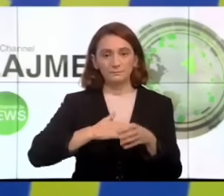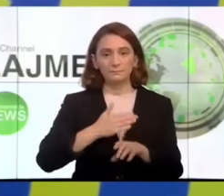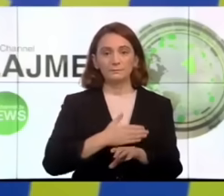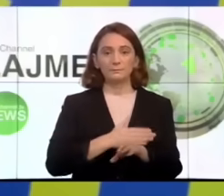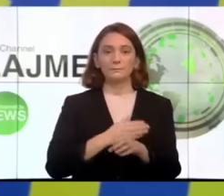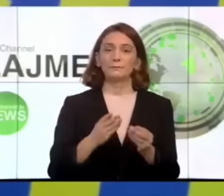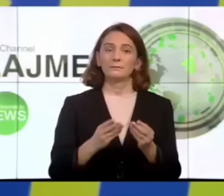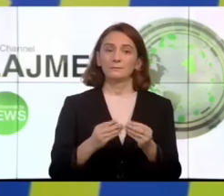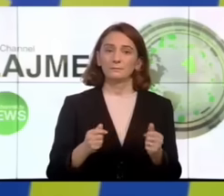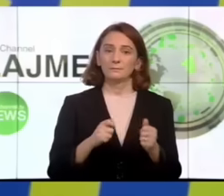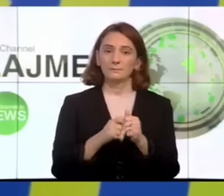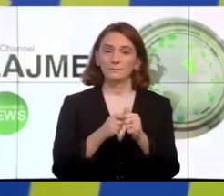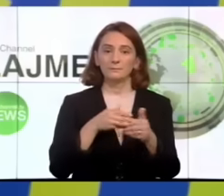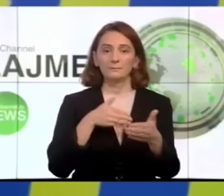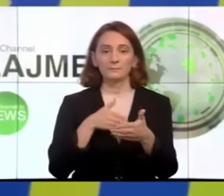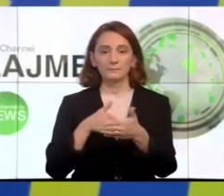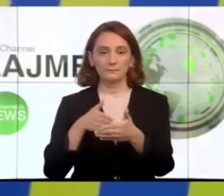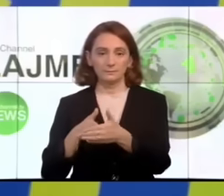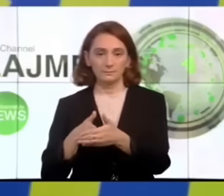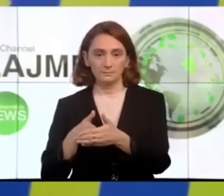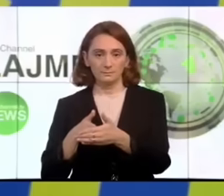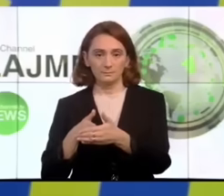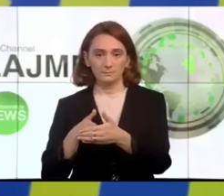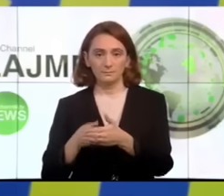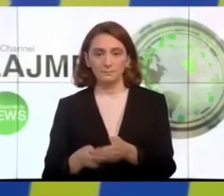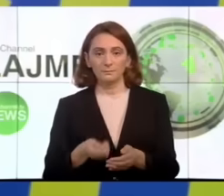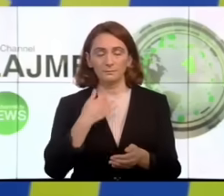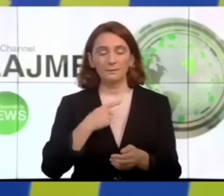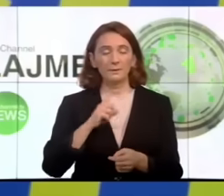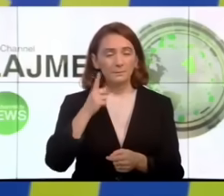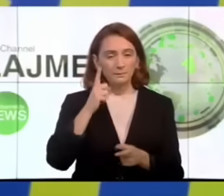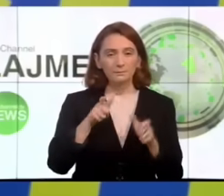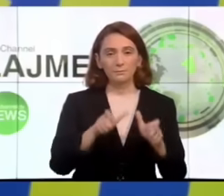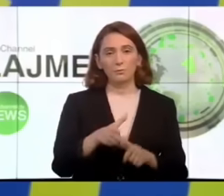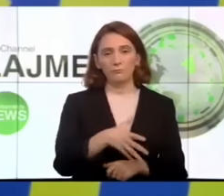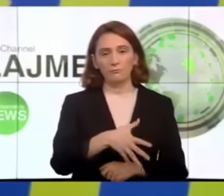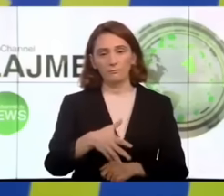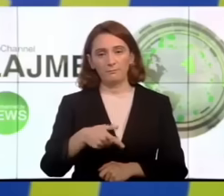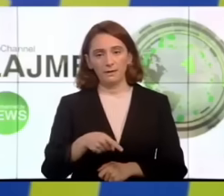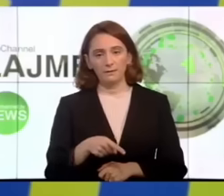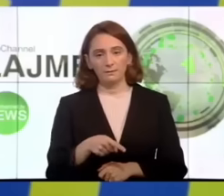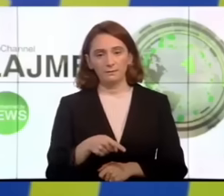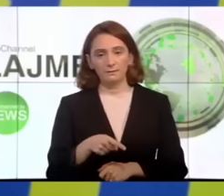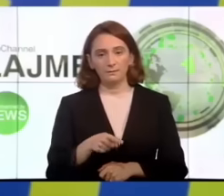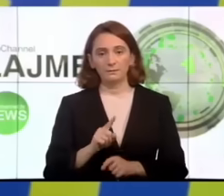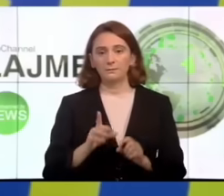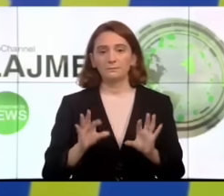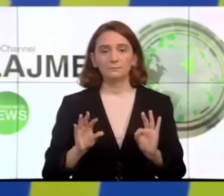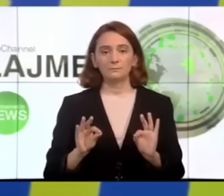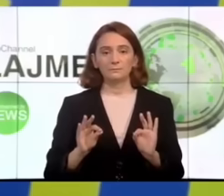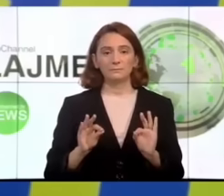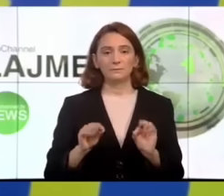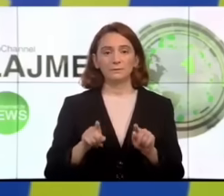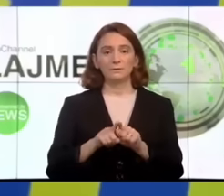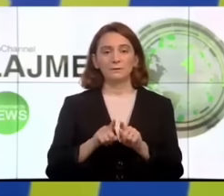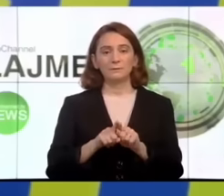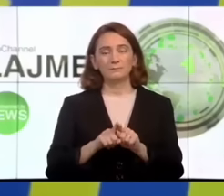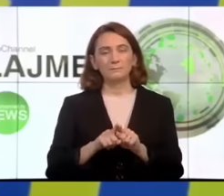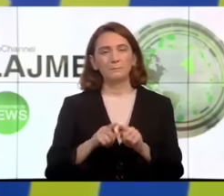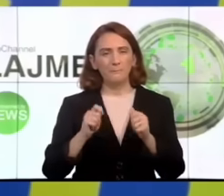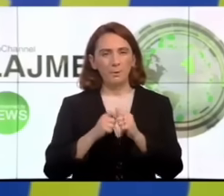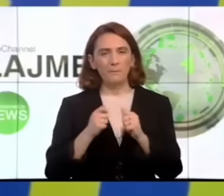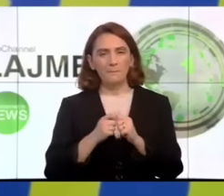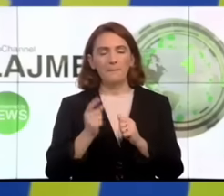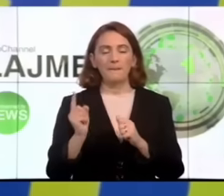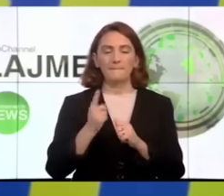kohë kur duhet të mbrojmë veten, duhet të mbrojmë fëmijët nga ato ekranet e smartphoneve dhe nga ekranet